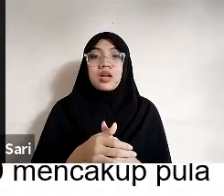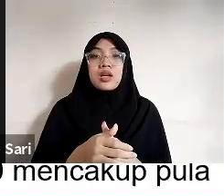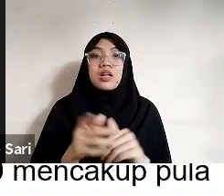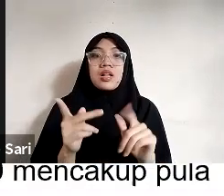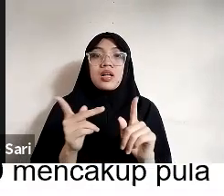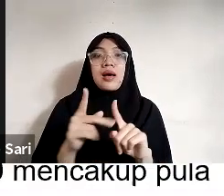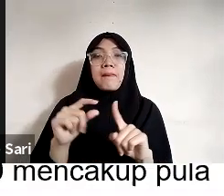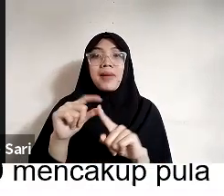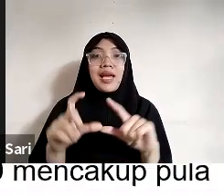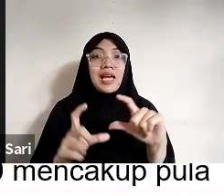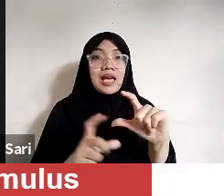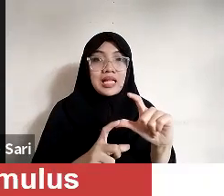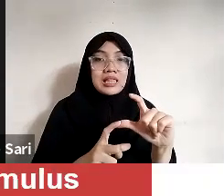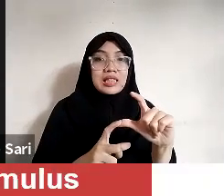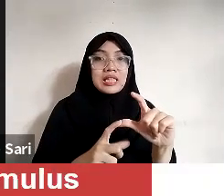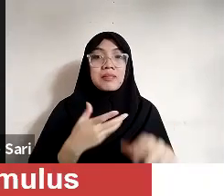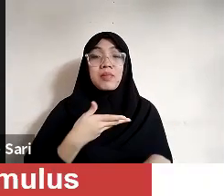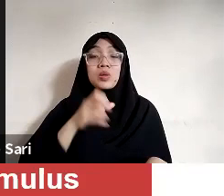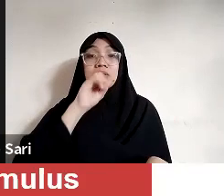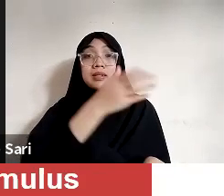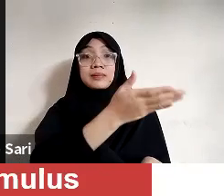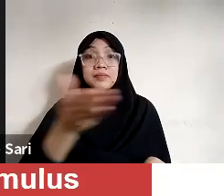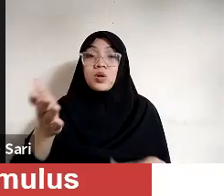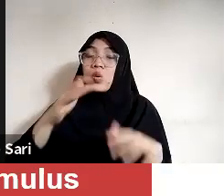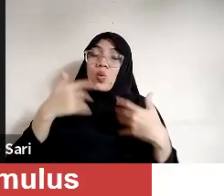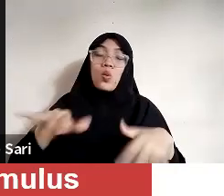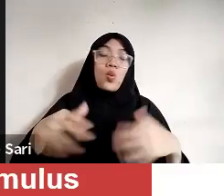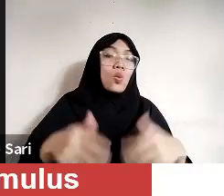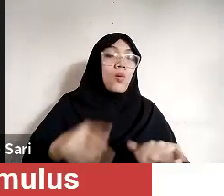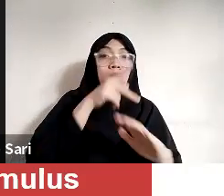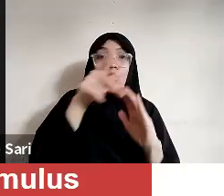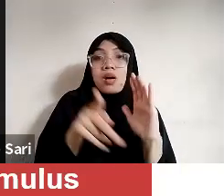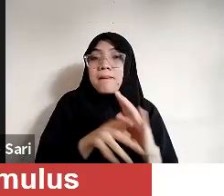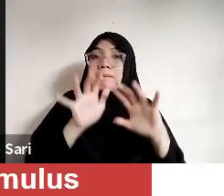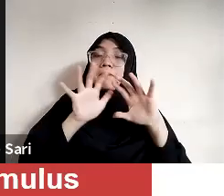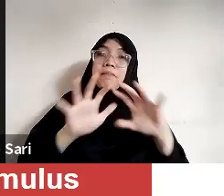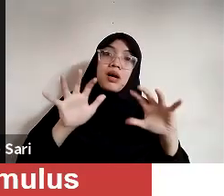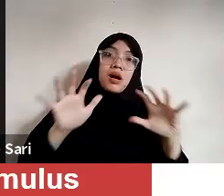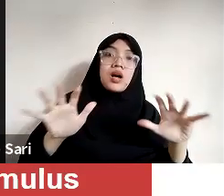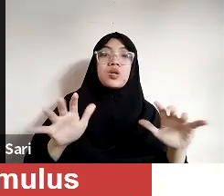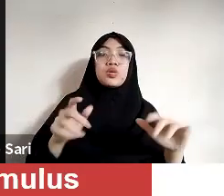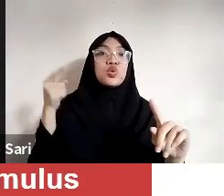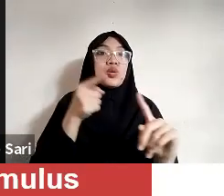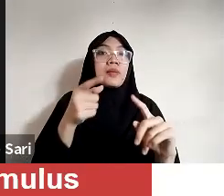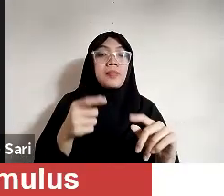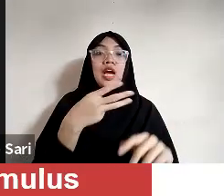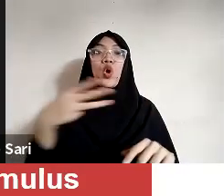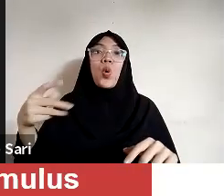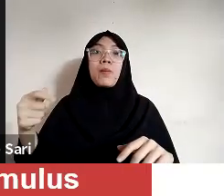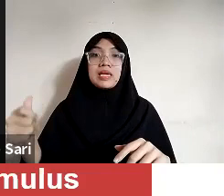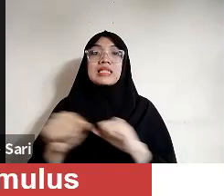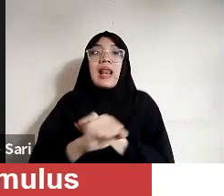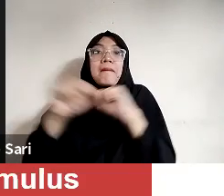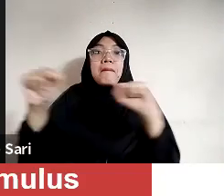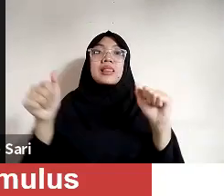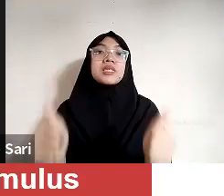LPS, yang ingin saya sampaikan, ada banyak sekali program untuk menyelamatkan ekonomi ya. Tentu saja